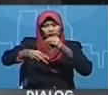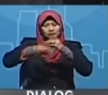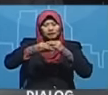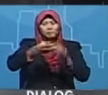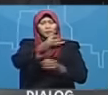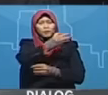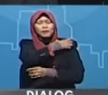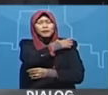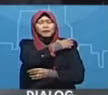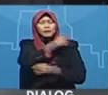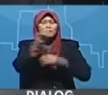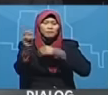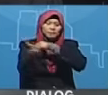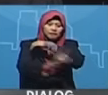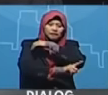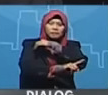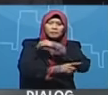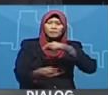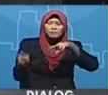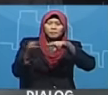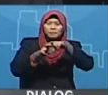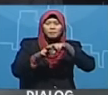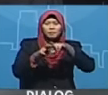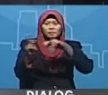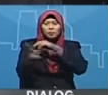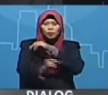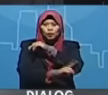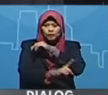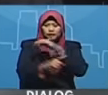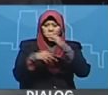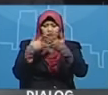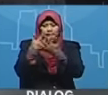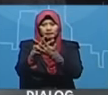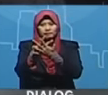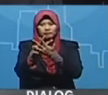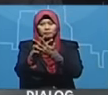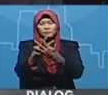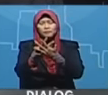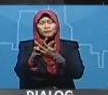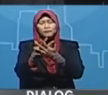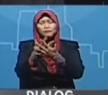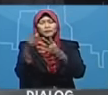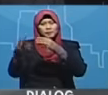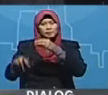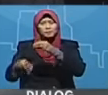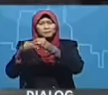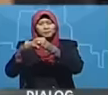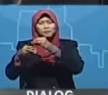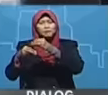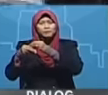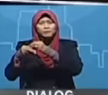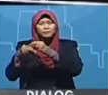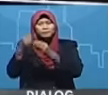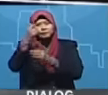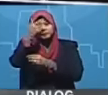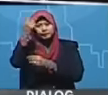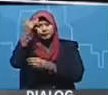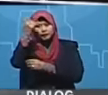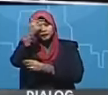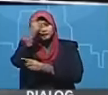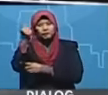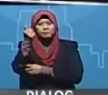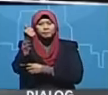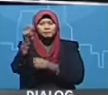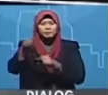penguatkuasaan, kompaun yang kita tingkatkan, hukuman penjara juga kita tambahkan. Supaya perkara ini dapat